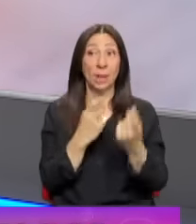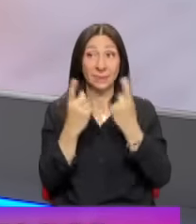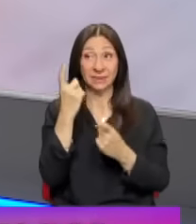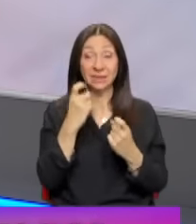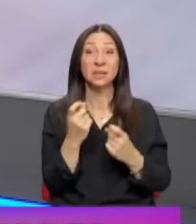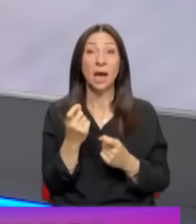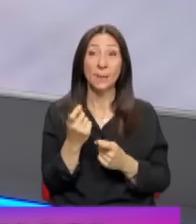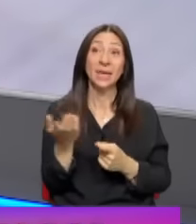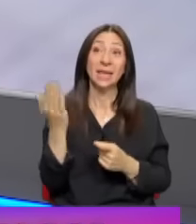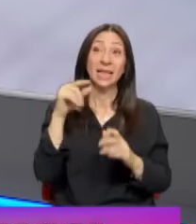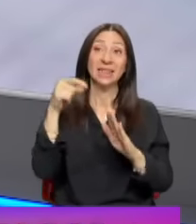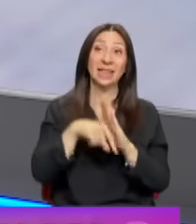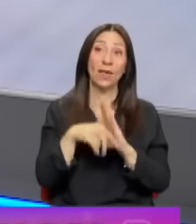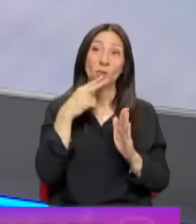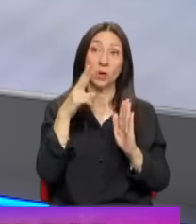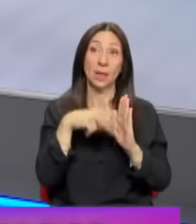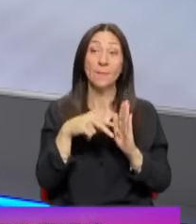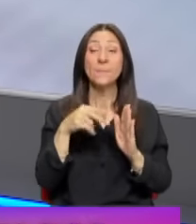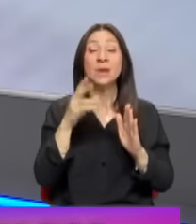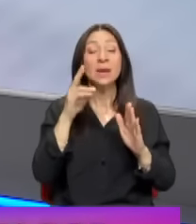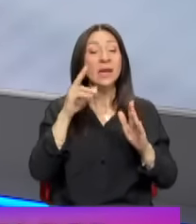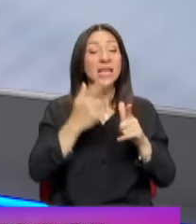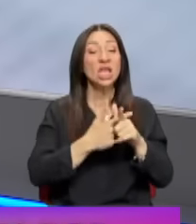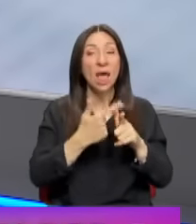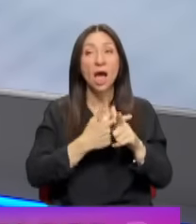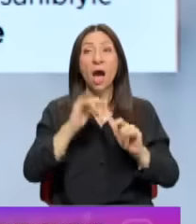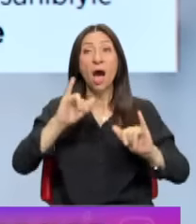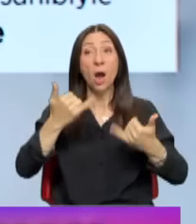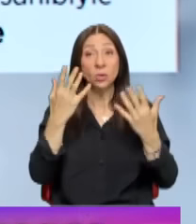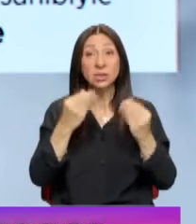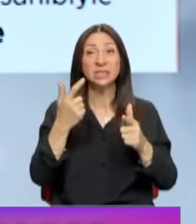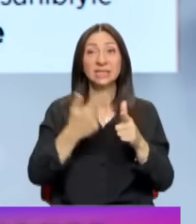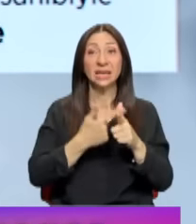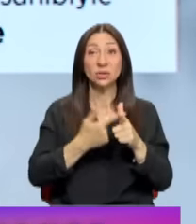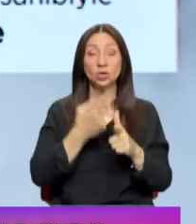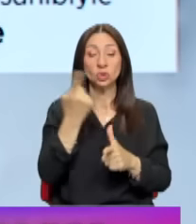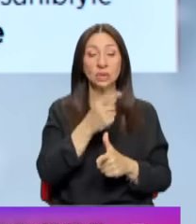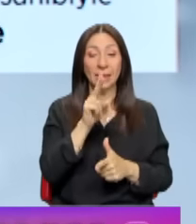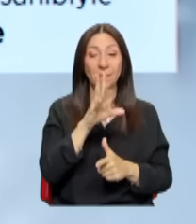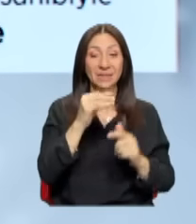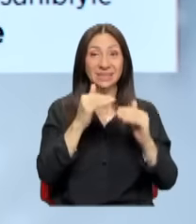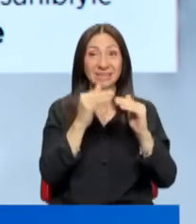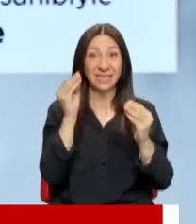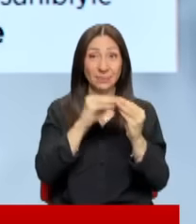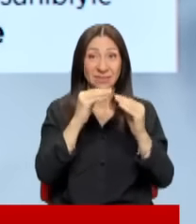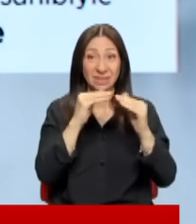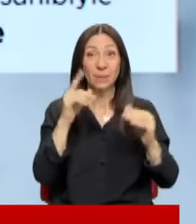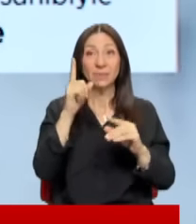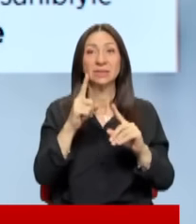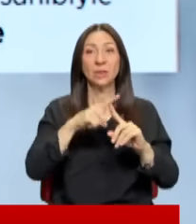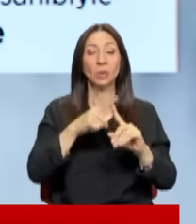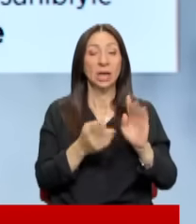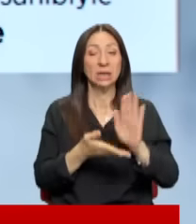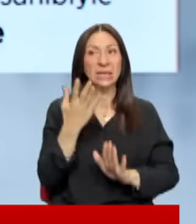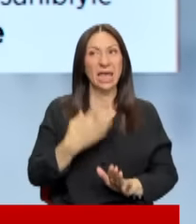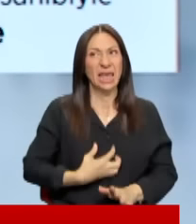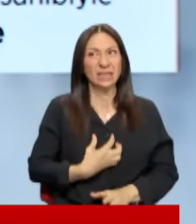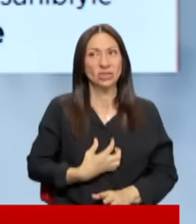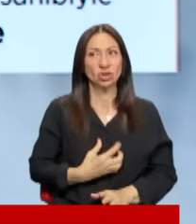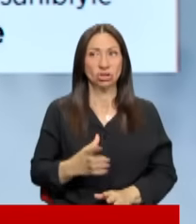sorabilirsiniz ama hadi gelin detayı okuyalım. Barınma sorunu derinleşirken kiracılar %25 zam sınırının 1 Temmuz'da